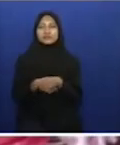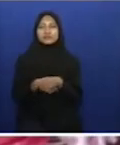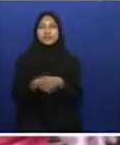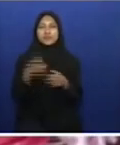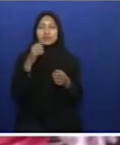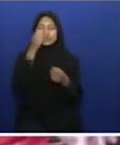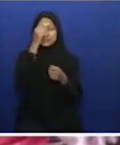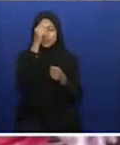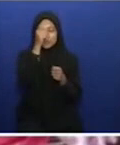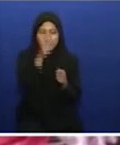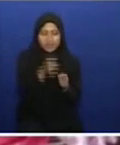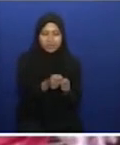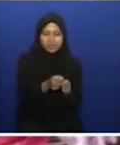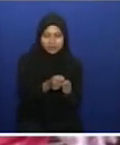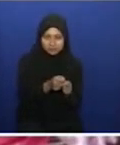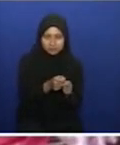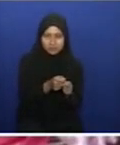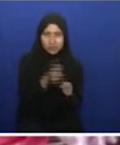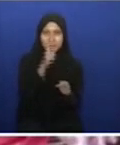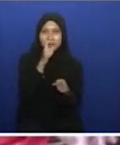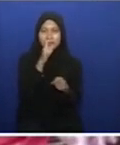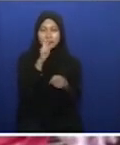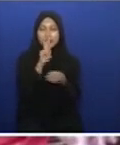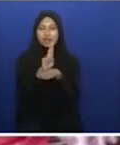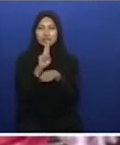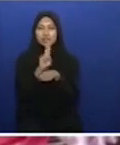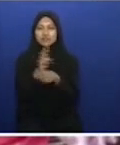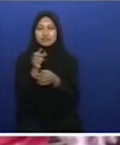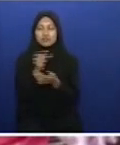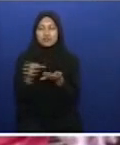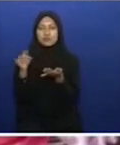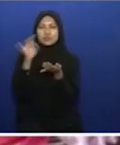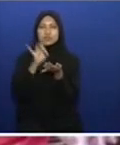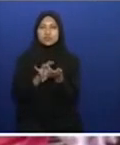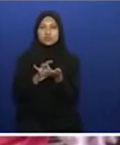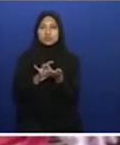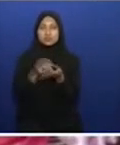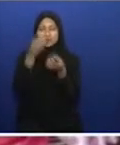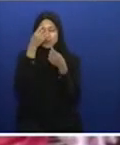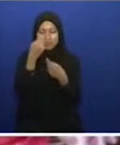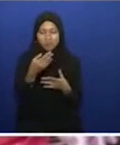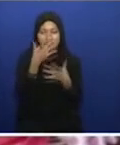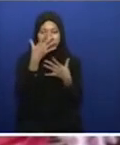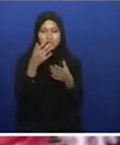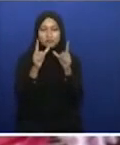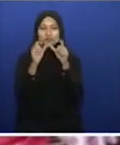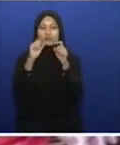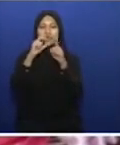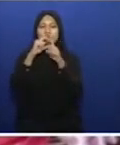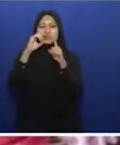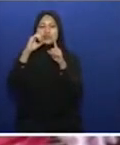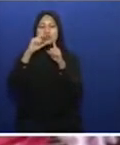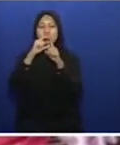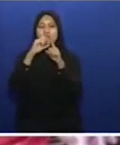Yang saya hormati Bapak Rektor Universitas Brawijaya, Bapak Prof. Widodo dan seluruh sivitas